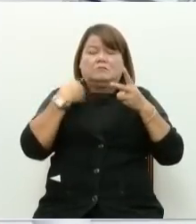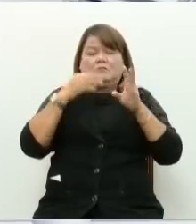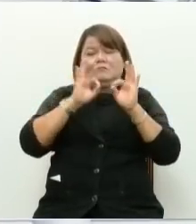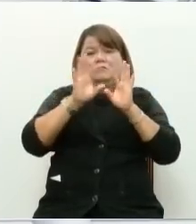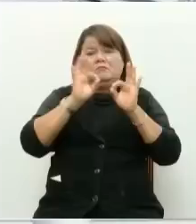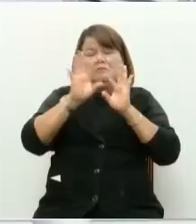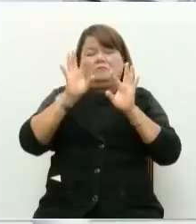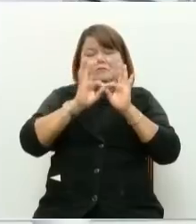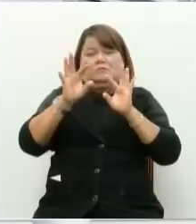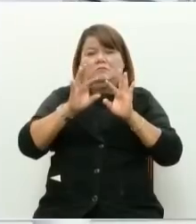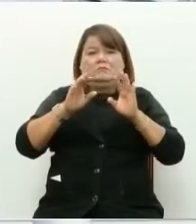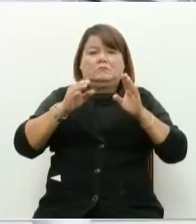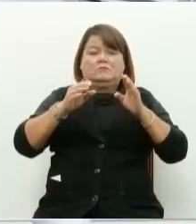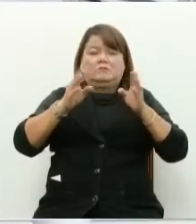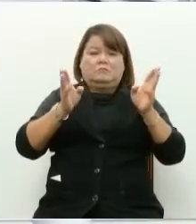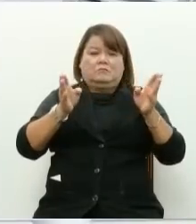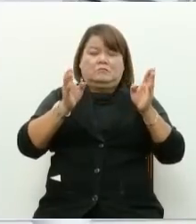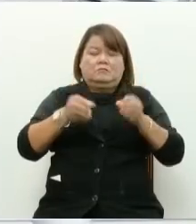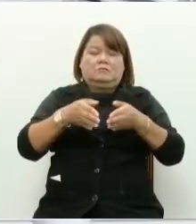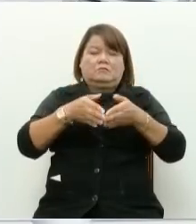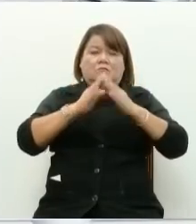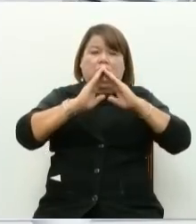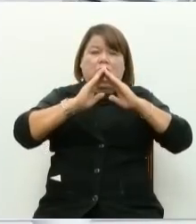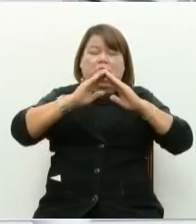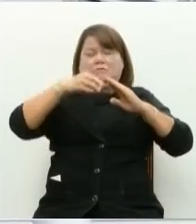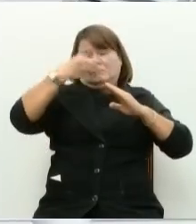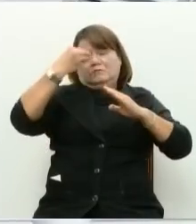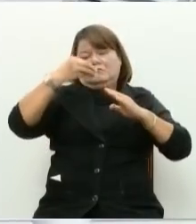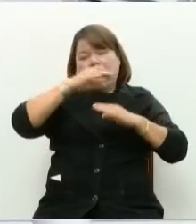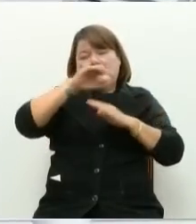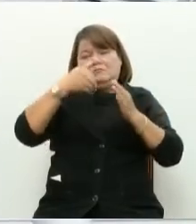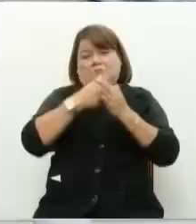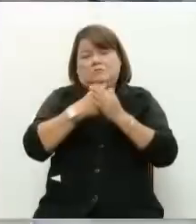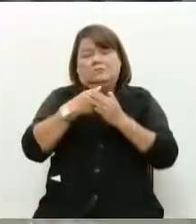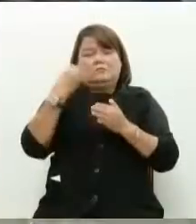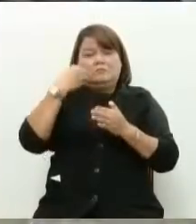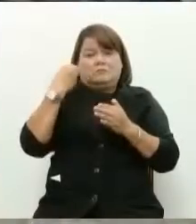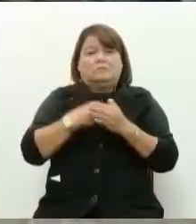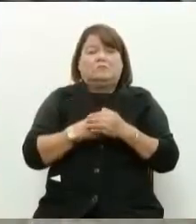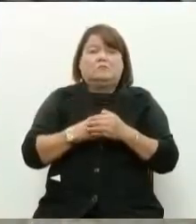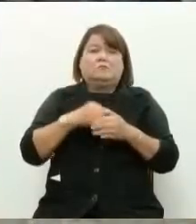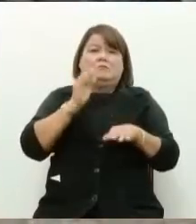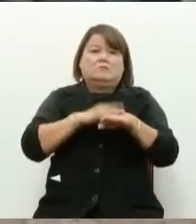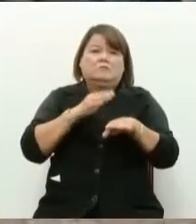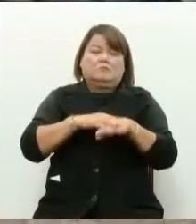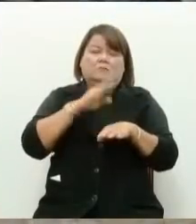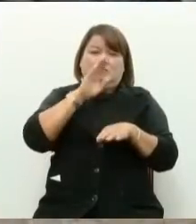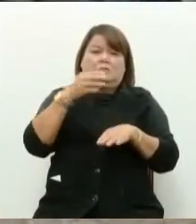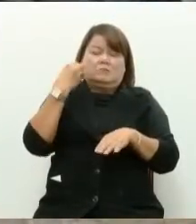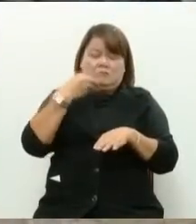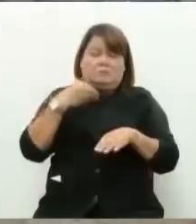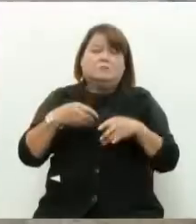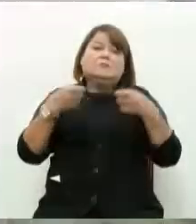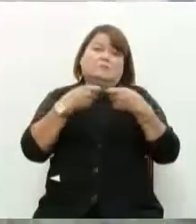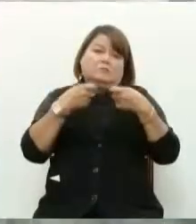รียนของพวกเราอยู่เนืองๆซึ่งผมได้ย้ำเตือนกับท่านทั้งหลายว่าเรื่องไฟฟ้าเนี่ยเราสาม